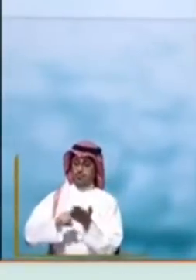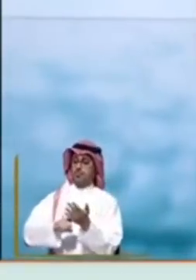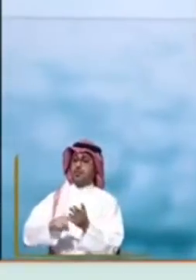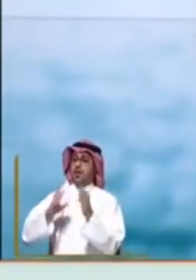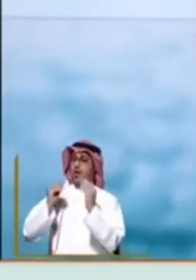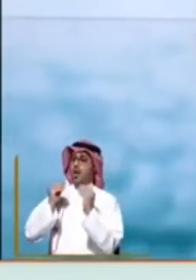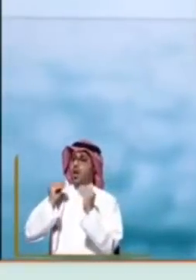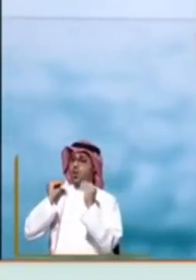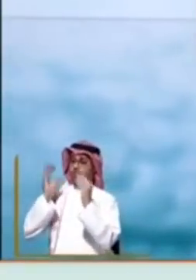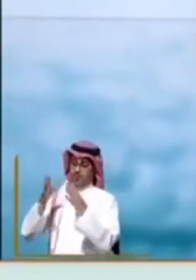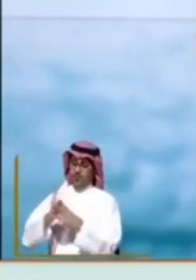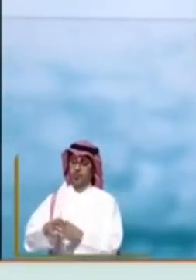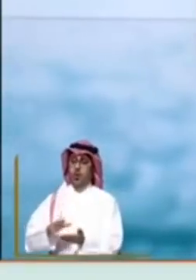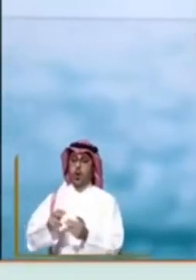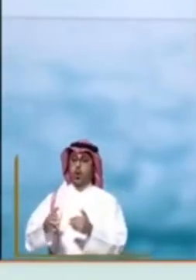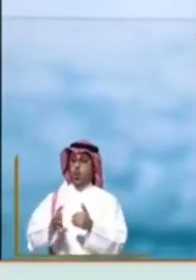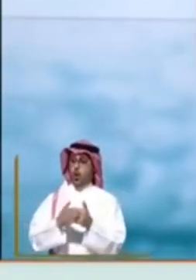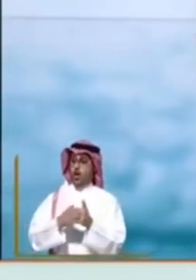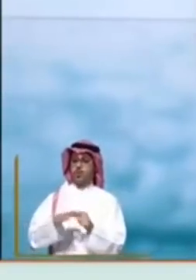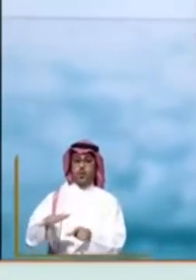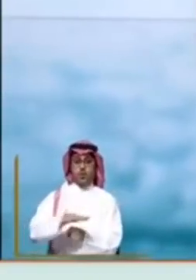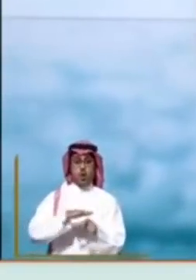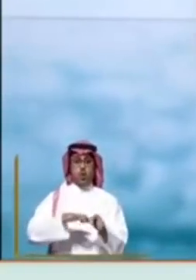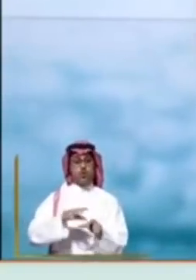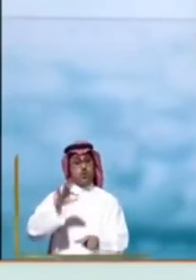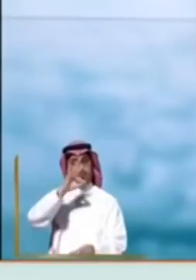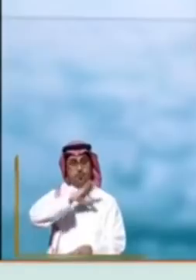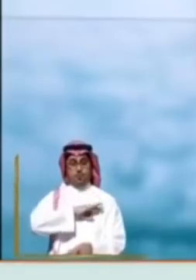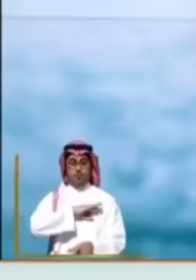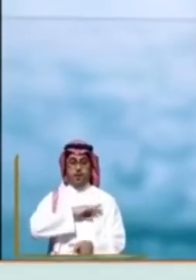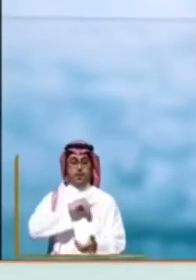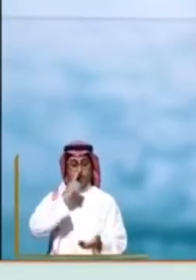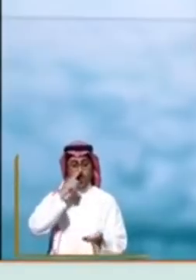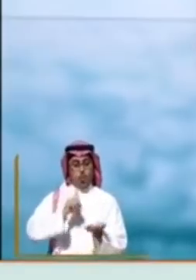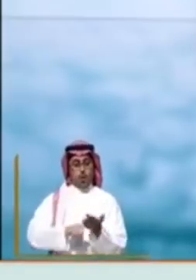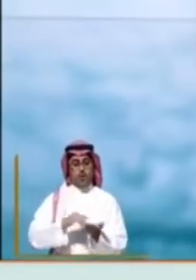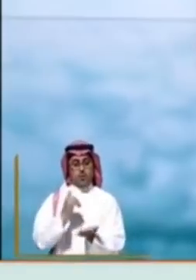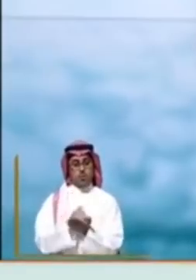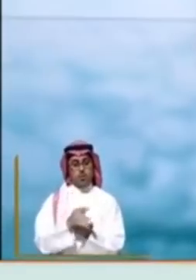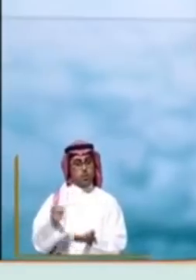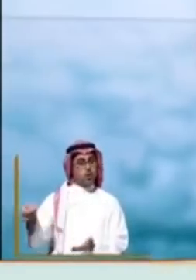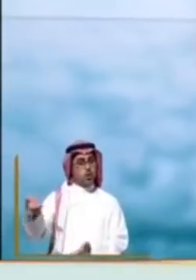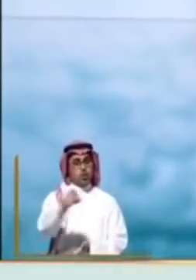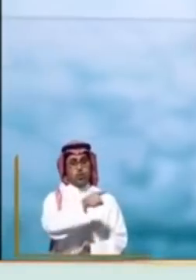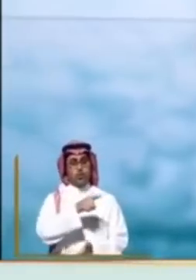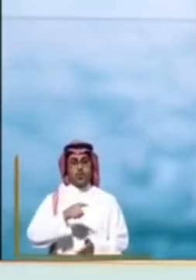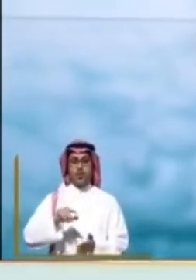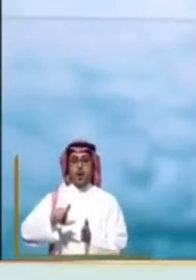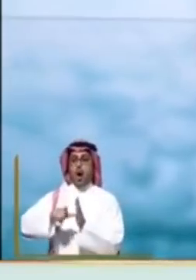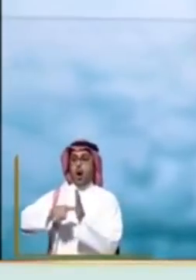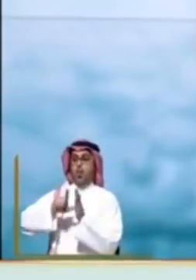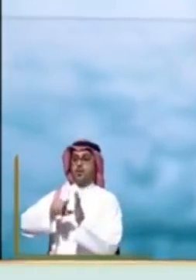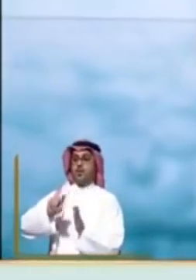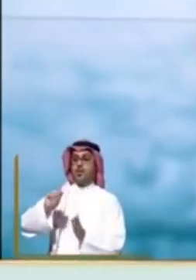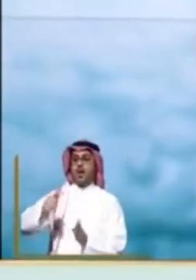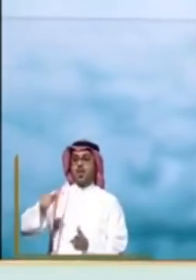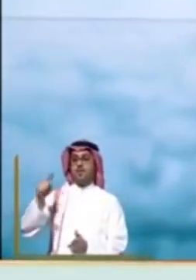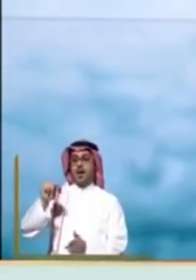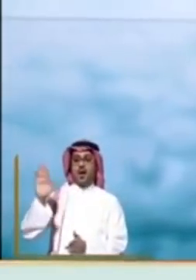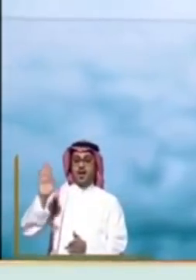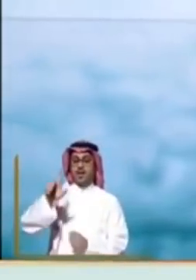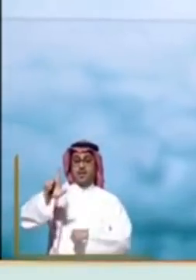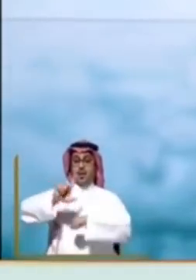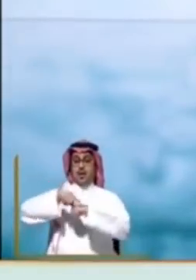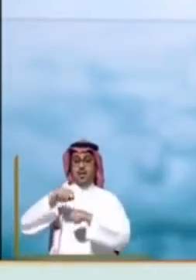خدمة الوطن أيضا في مثل هذه الجوائح هي مسؤولية الجميع. سعادة المهندس فارس القحطاني